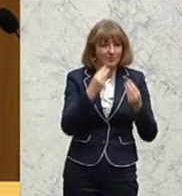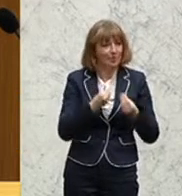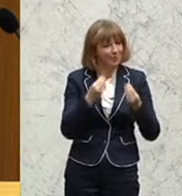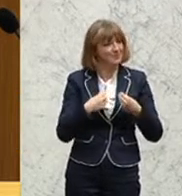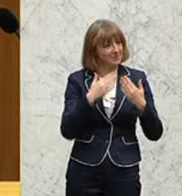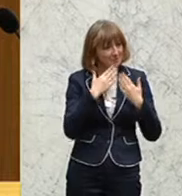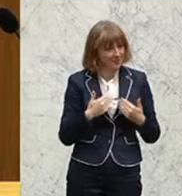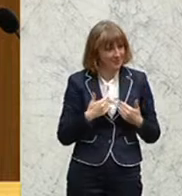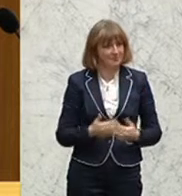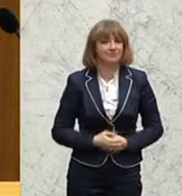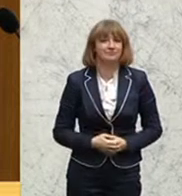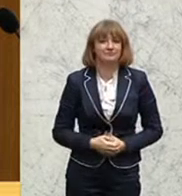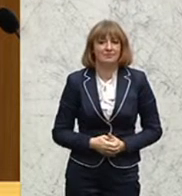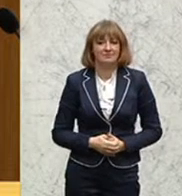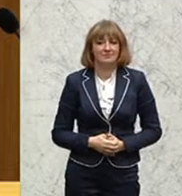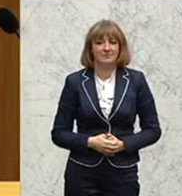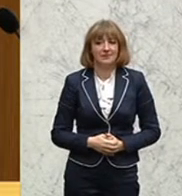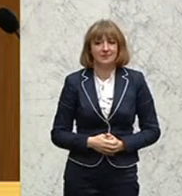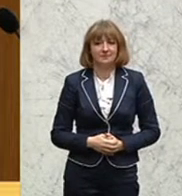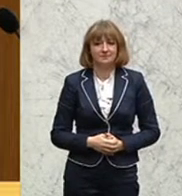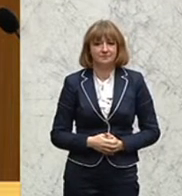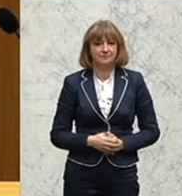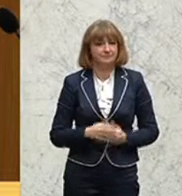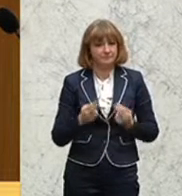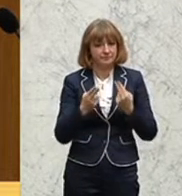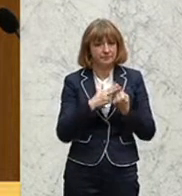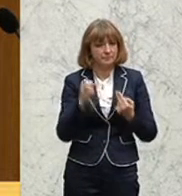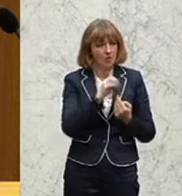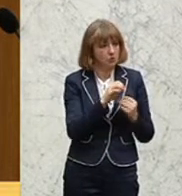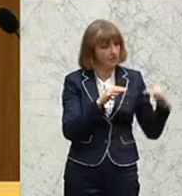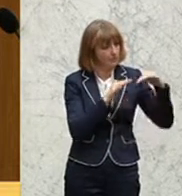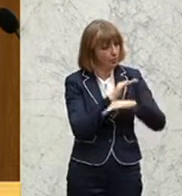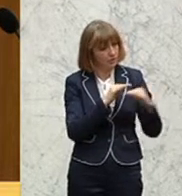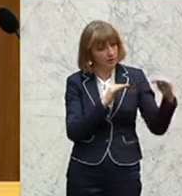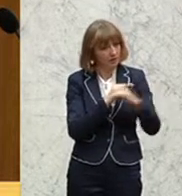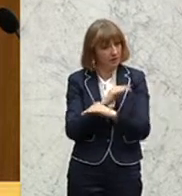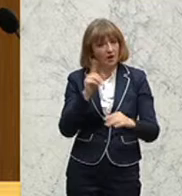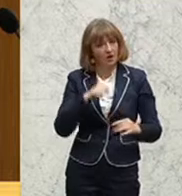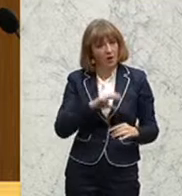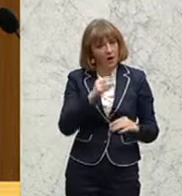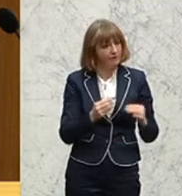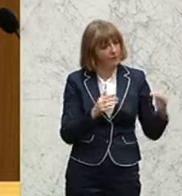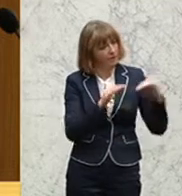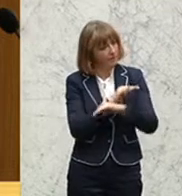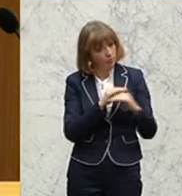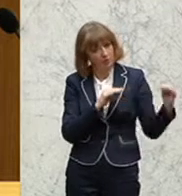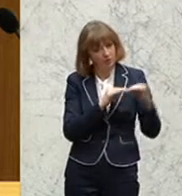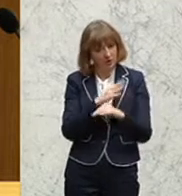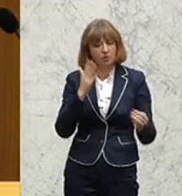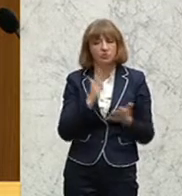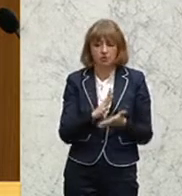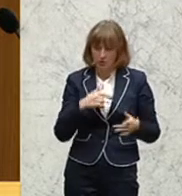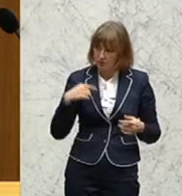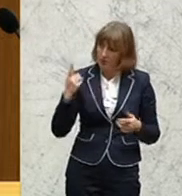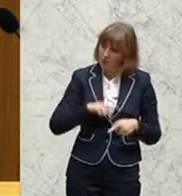grüßen. Der Flüchtlingsstrom aus dem Nahen Osten und aus Teilen von Afrika beschäftigt uns schon seit